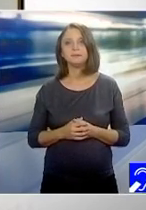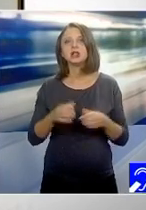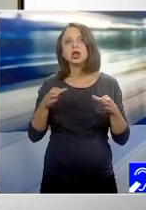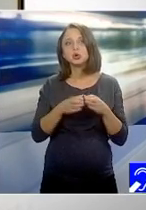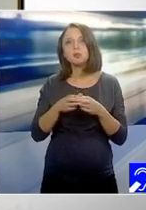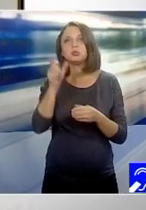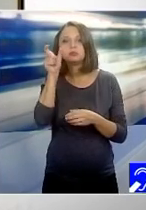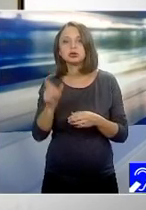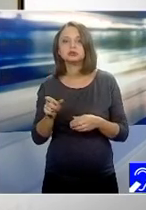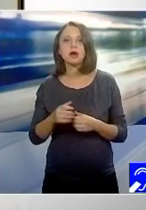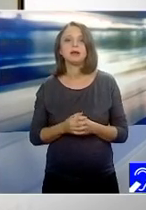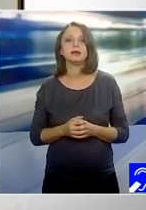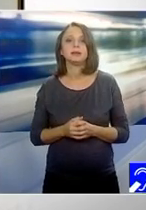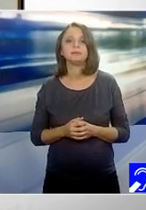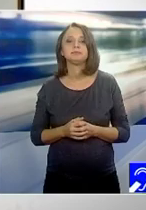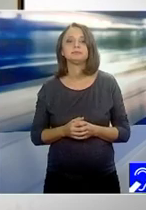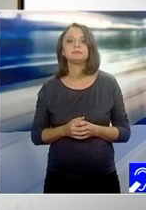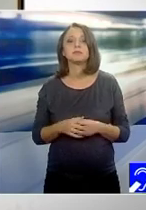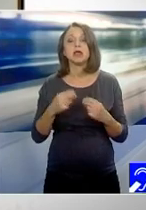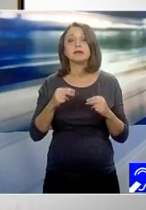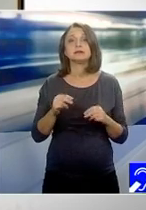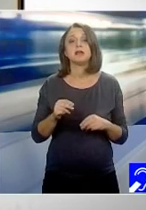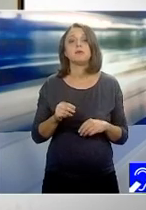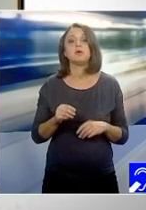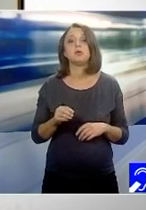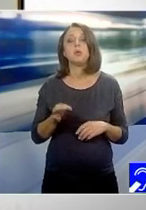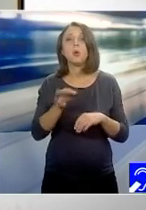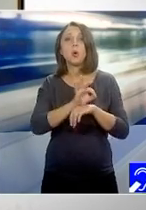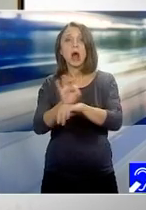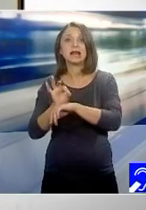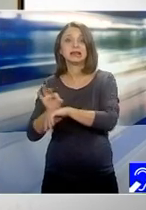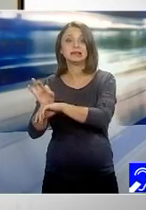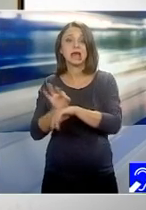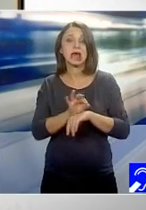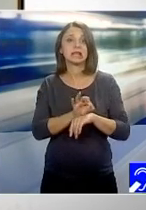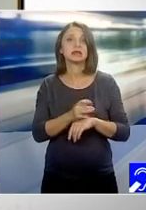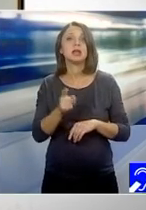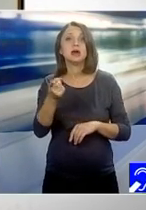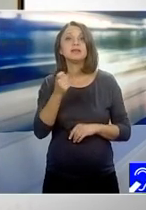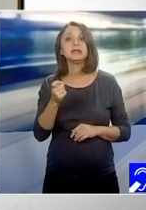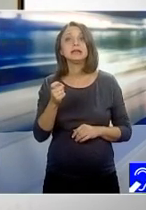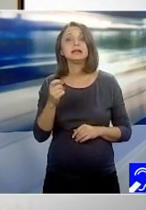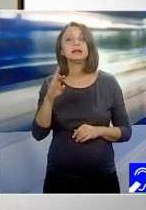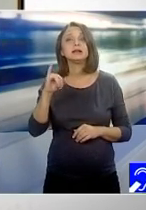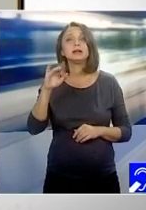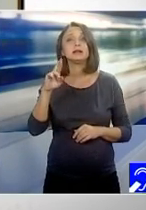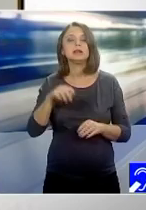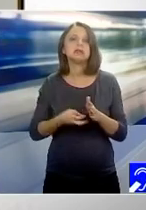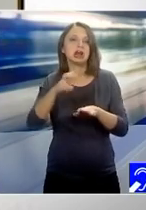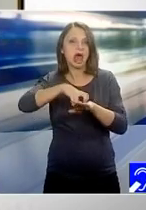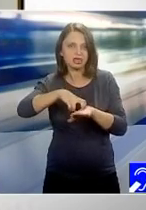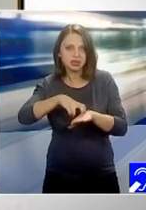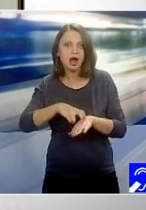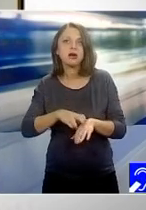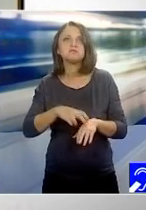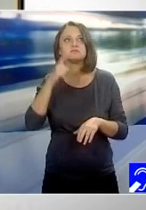Adevărul. De exemplu, o arhitectă din Irlanda s-a gândit să se reprofileze pentru că în 2007 a venit criza și a lovit puternic